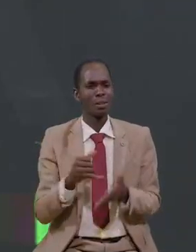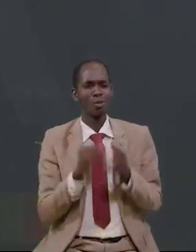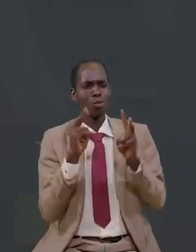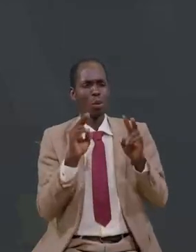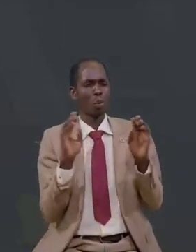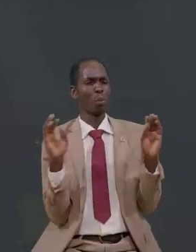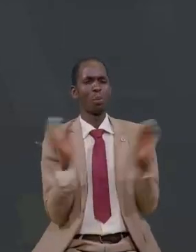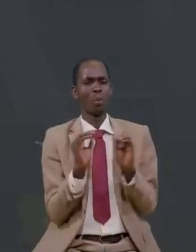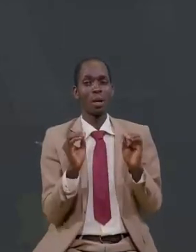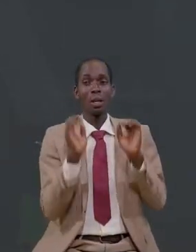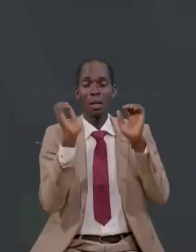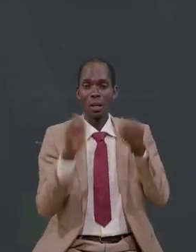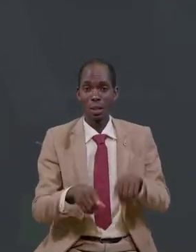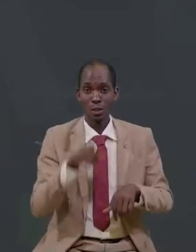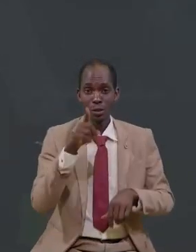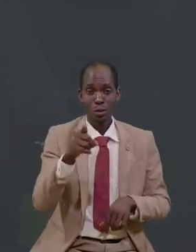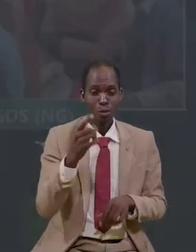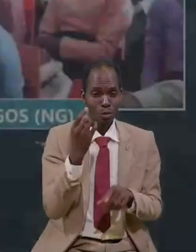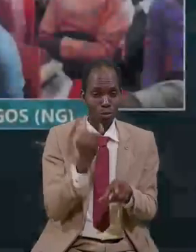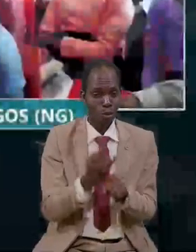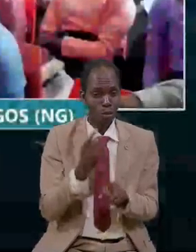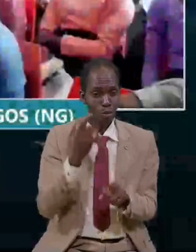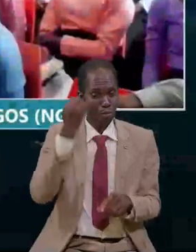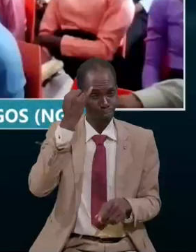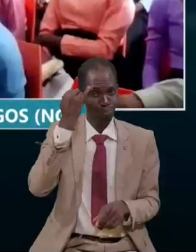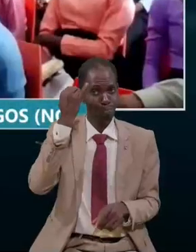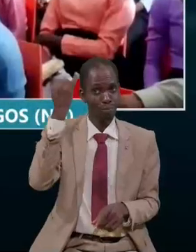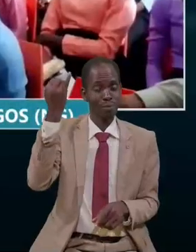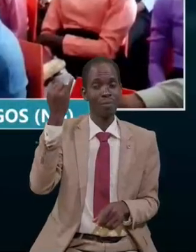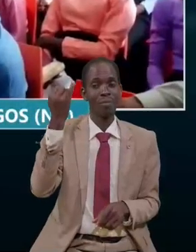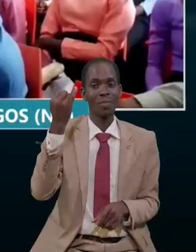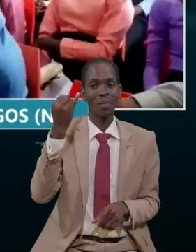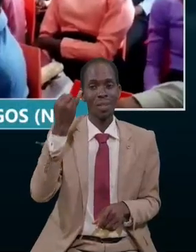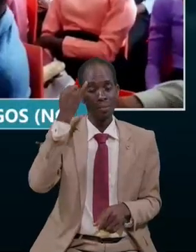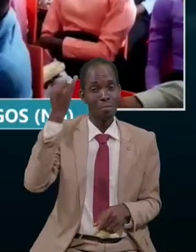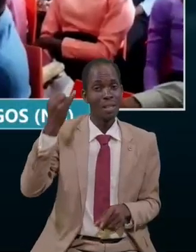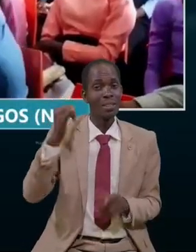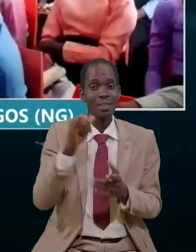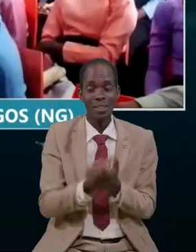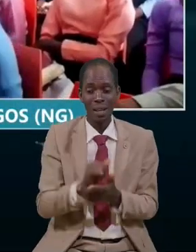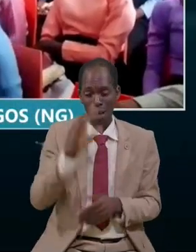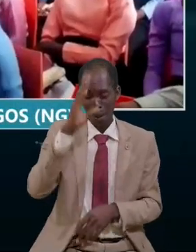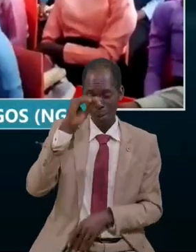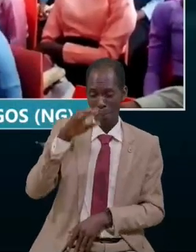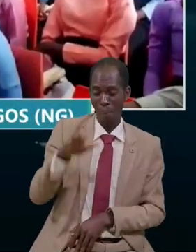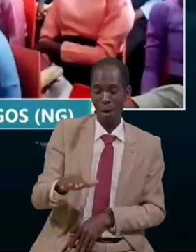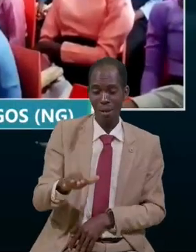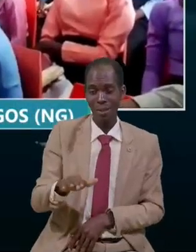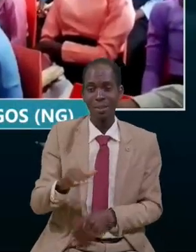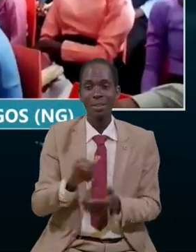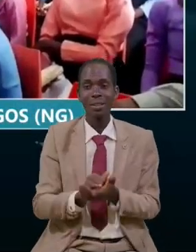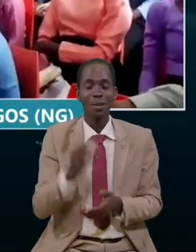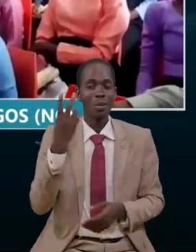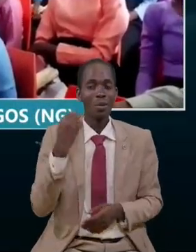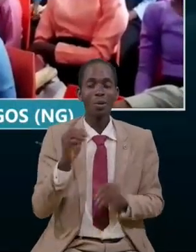imaginer qu'un tel garçon qui n'était même pas